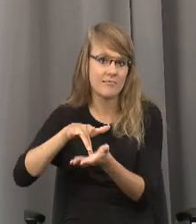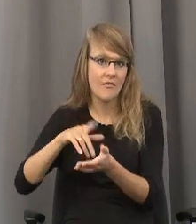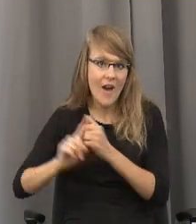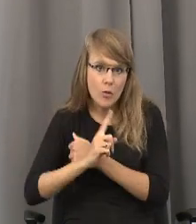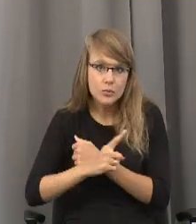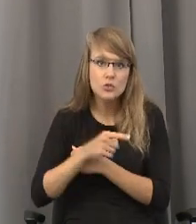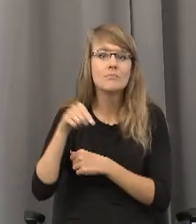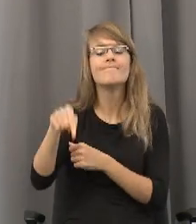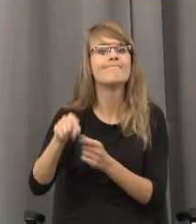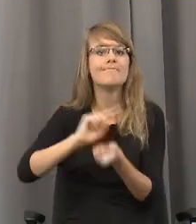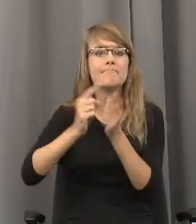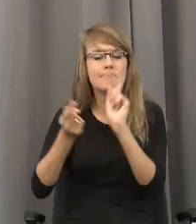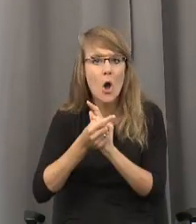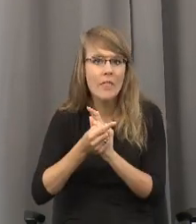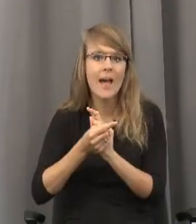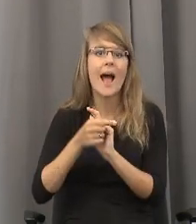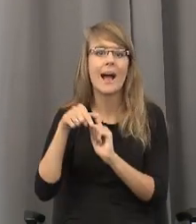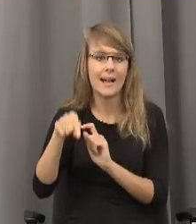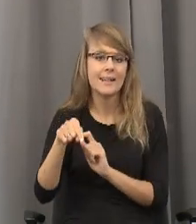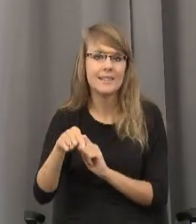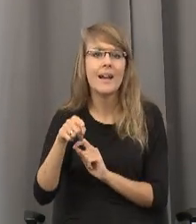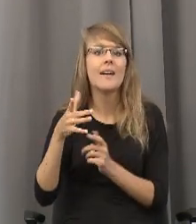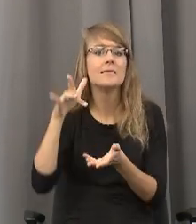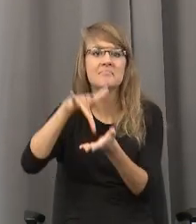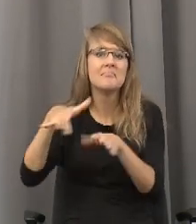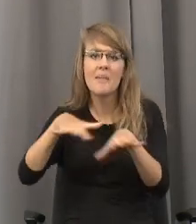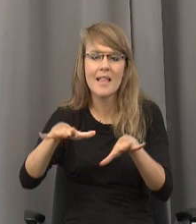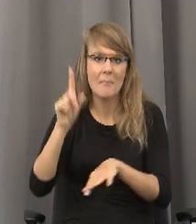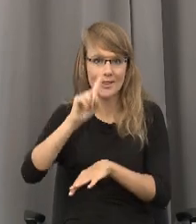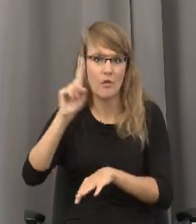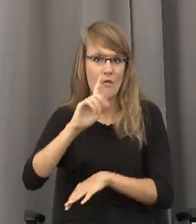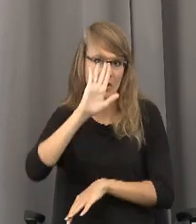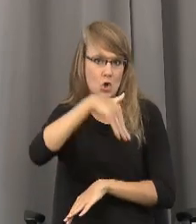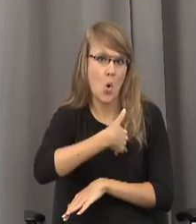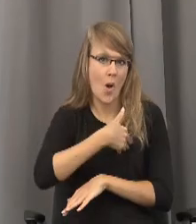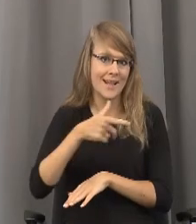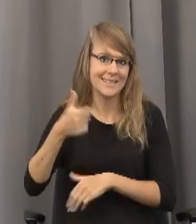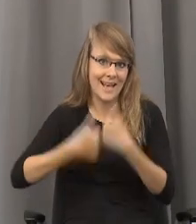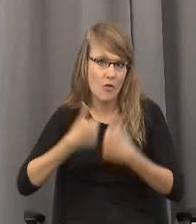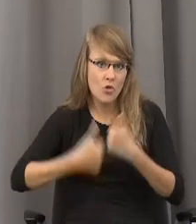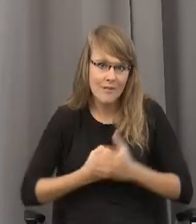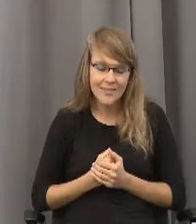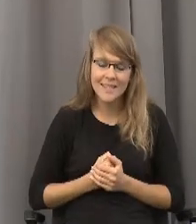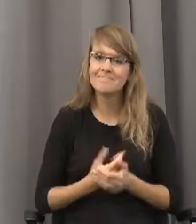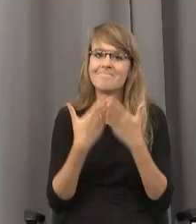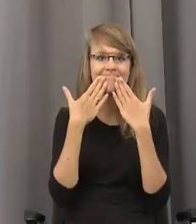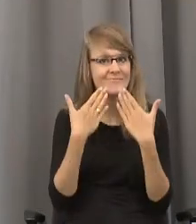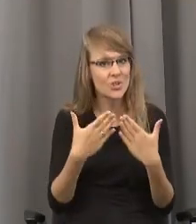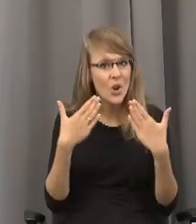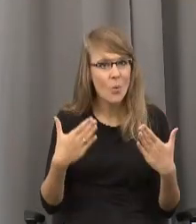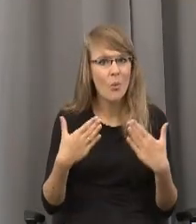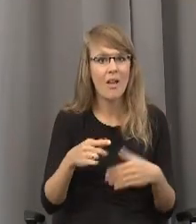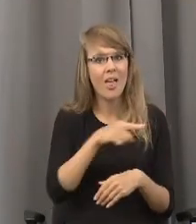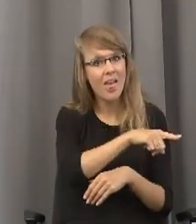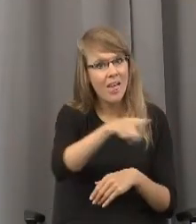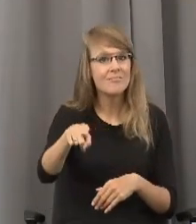spotyka się, żeby nam towarzyszyć w Państwowej Wyższej Szkole Zawodowej. Serdecznie Państwu dziękuję za to, że podjęliście trud